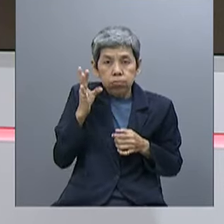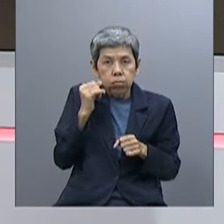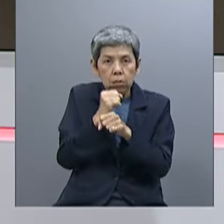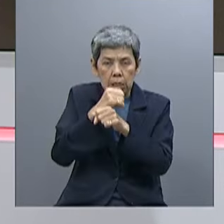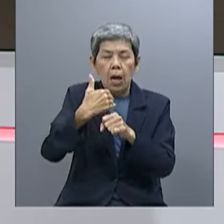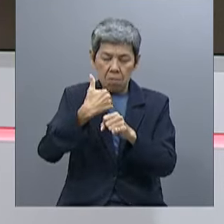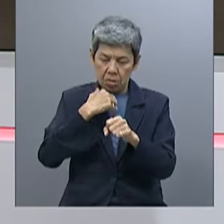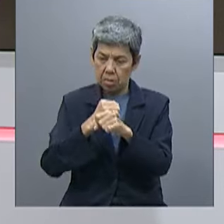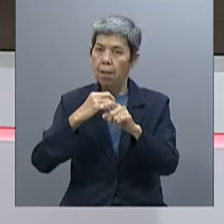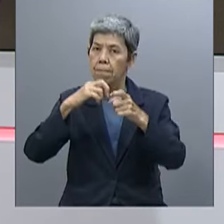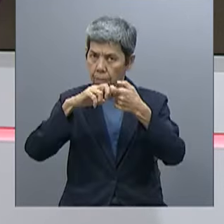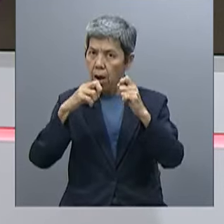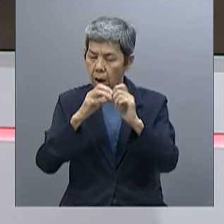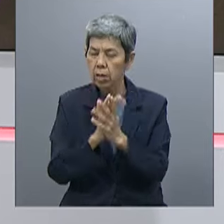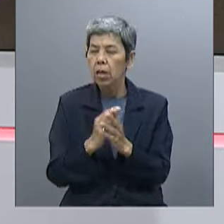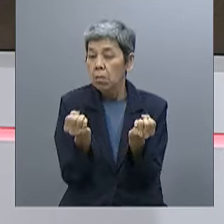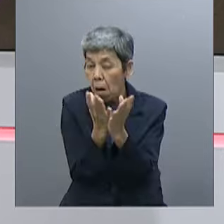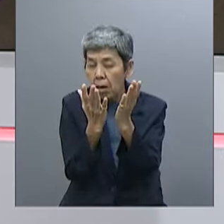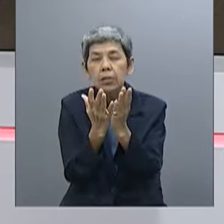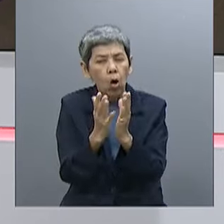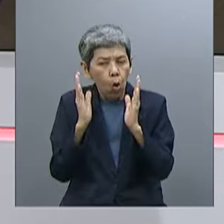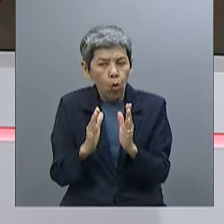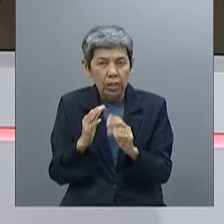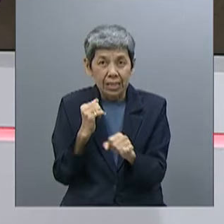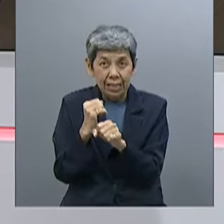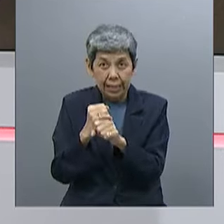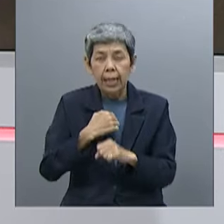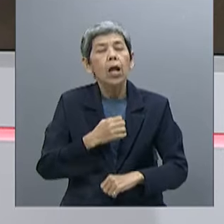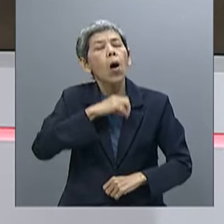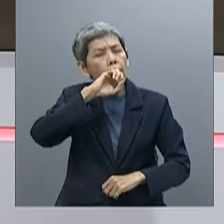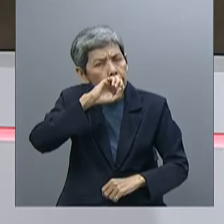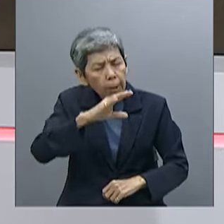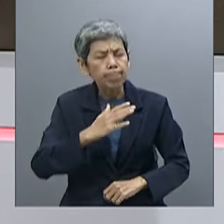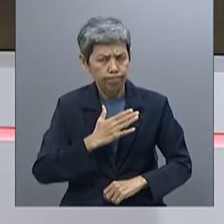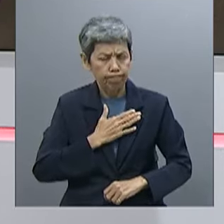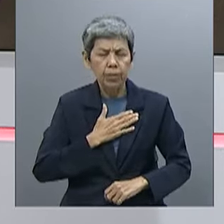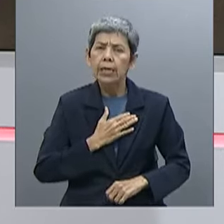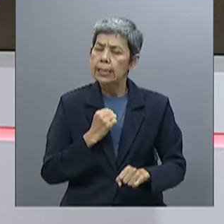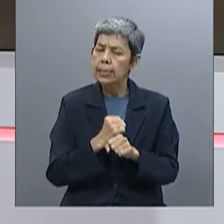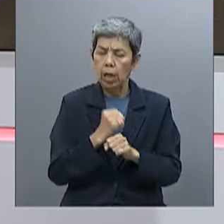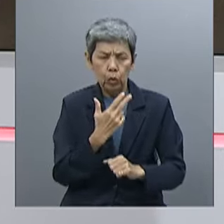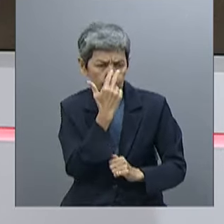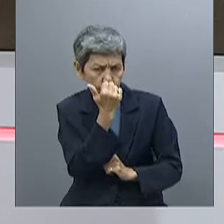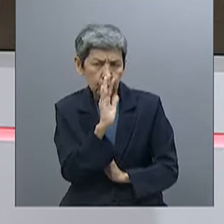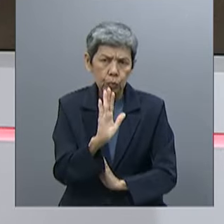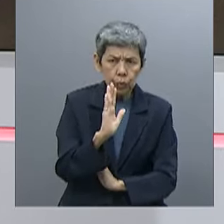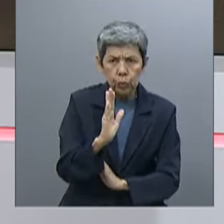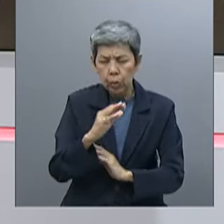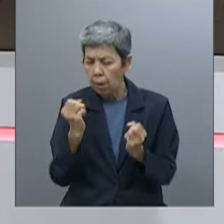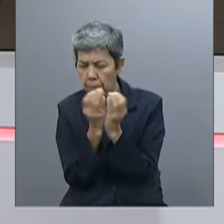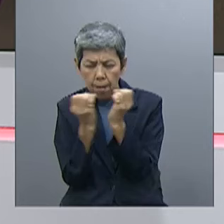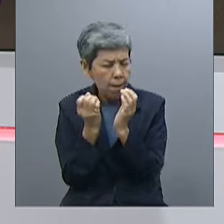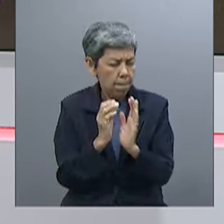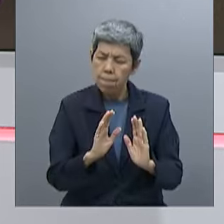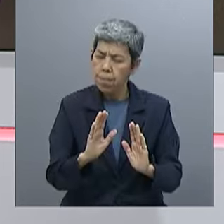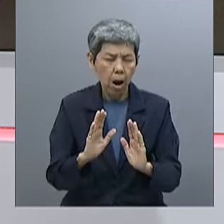มาเป็นเงื่อนไขในการก่อเหตุหรือระดมคนแต่ยืนยันที่จะใช้แนวทางที่ระมัดระวังไม่ทำให้เกิดเป็นตาก